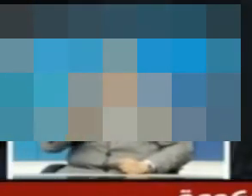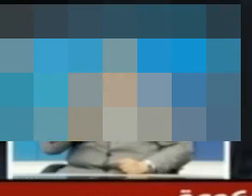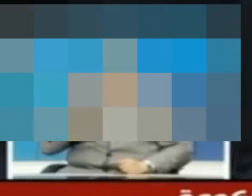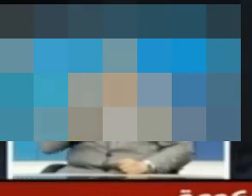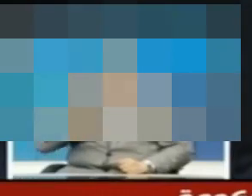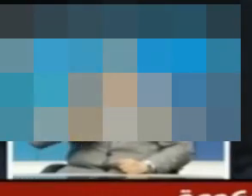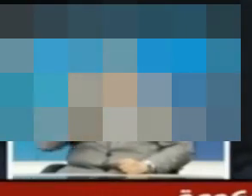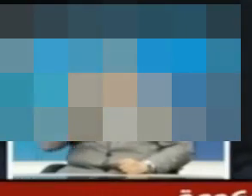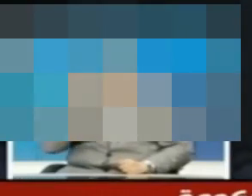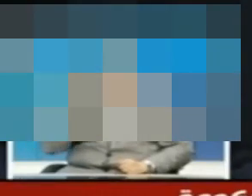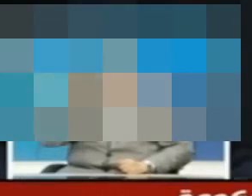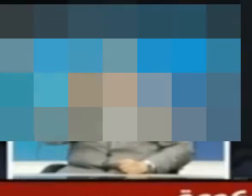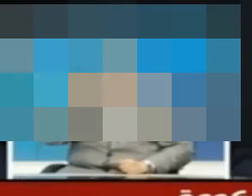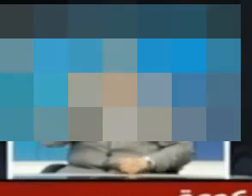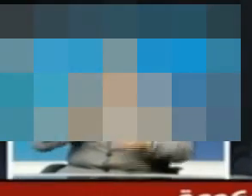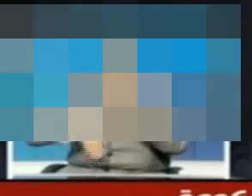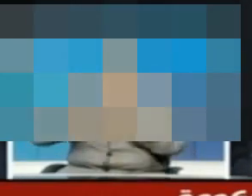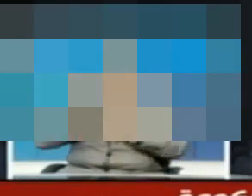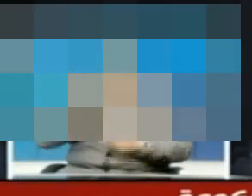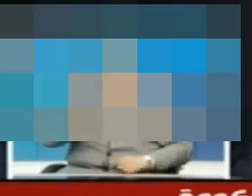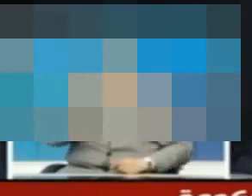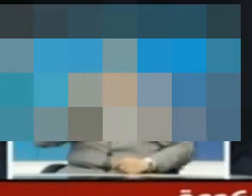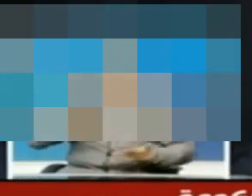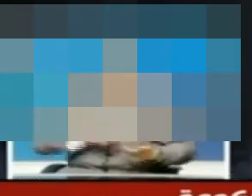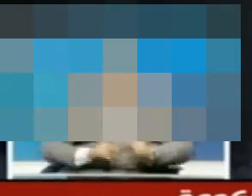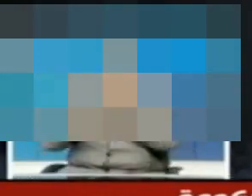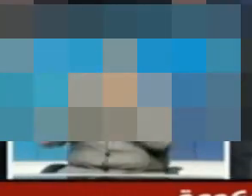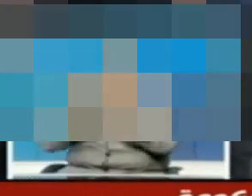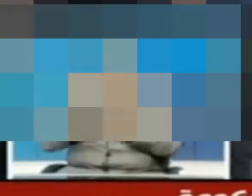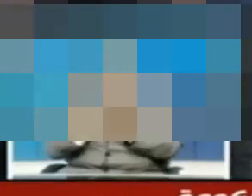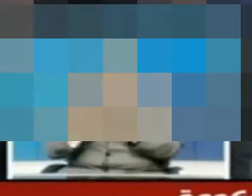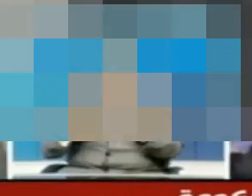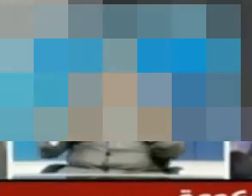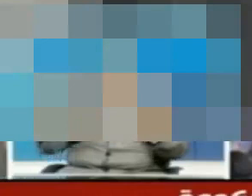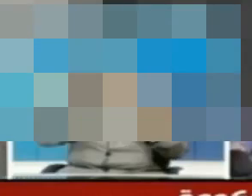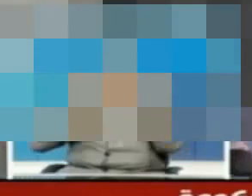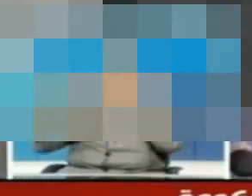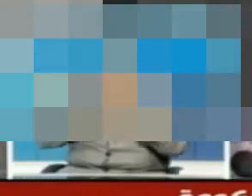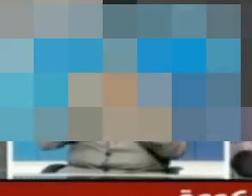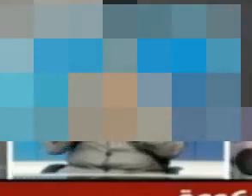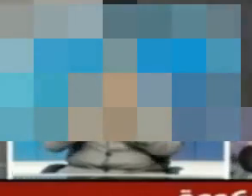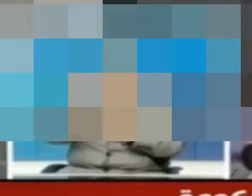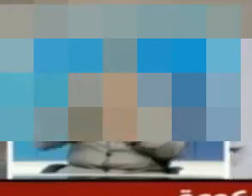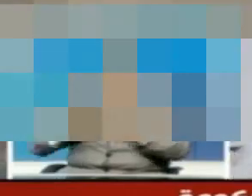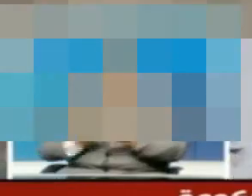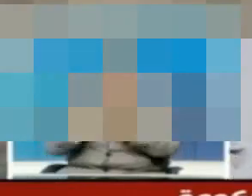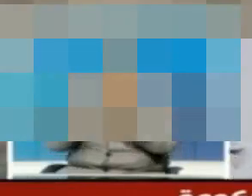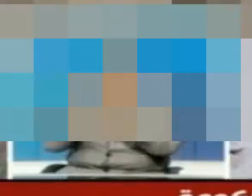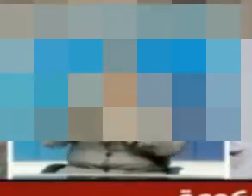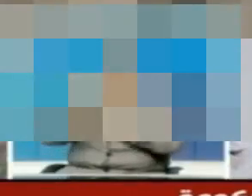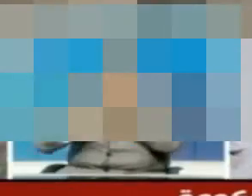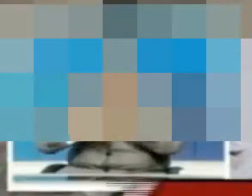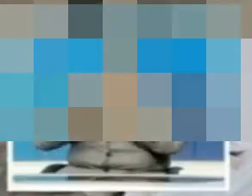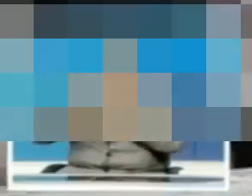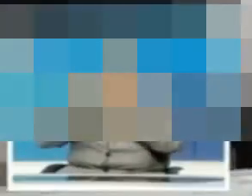المنصرمة بلغت نحو 100 شهيد وعشرات المصابين، لكن معظم الضحايا ما زالوا تحت